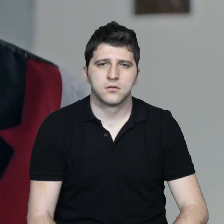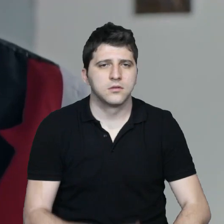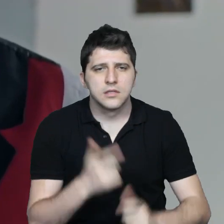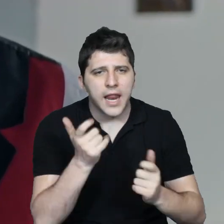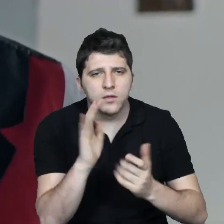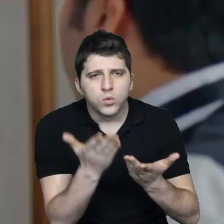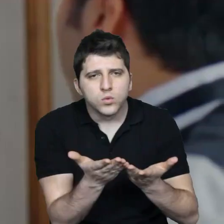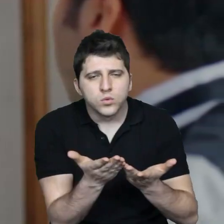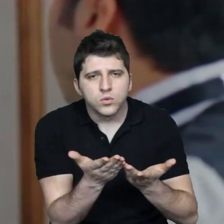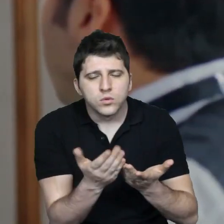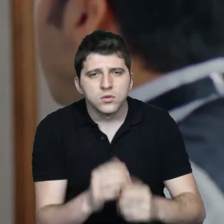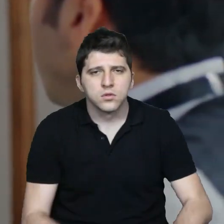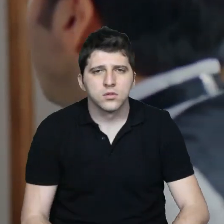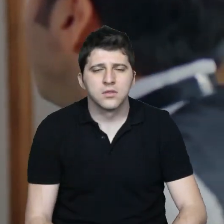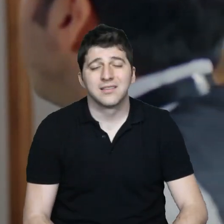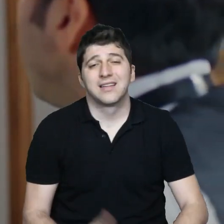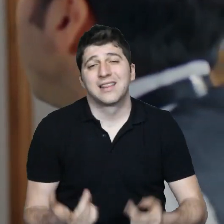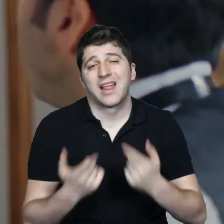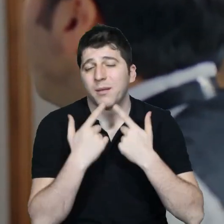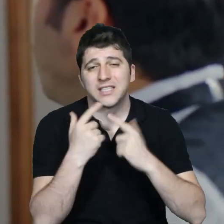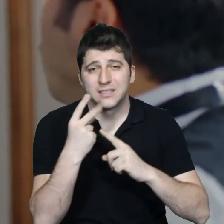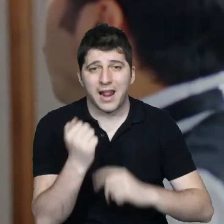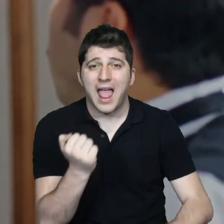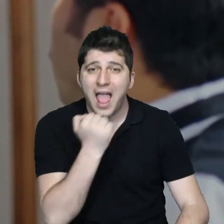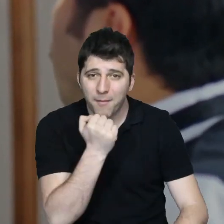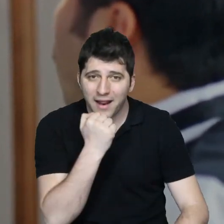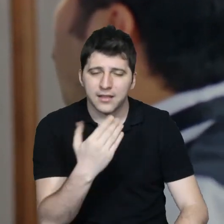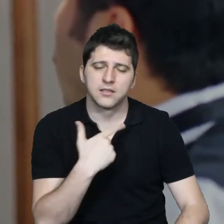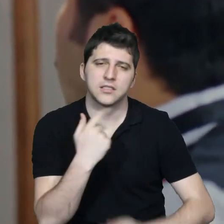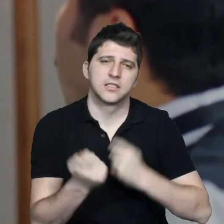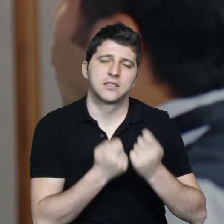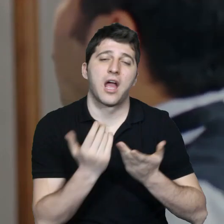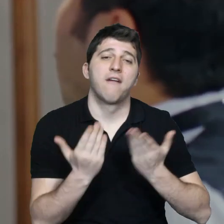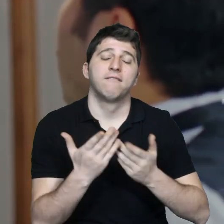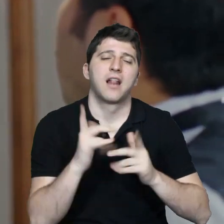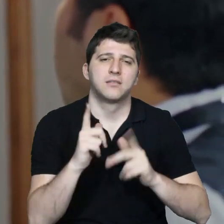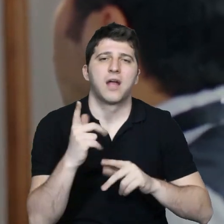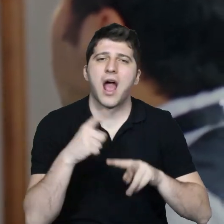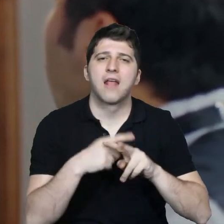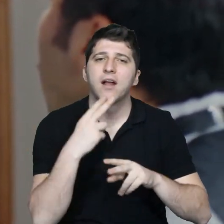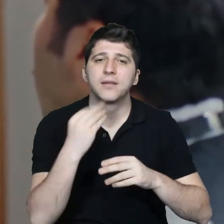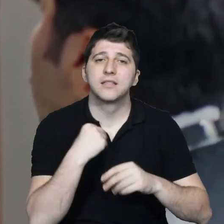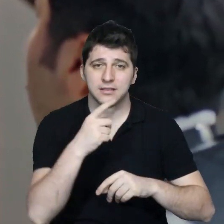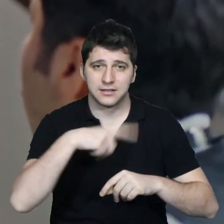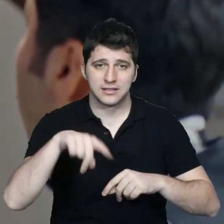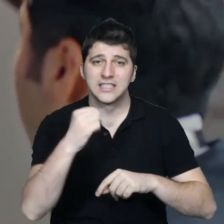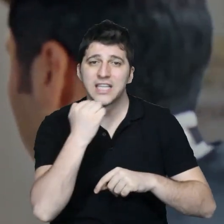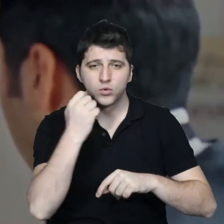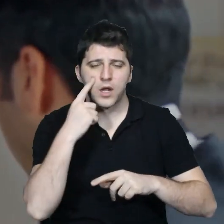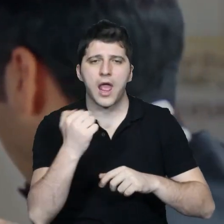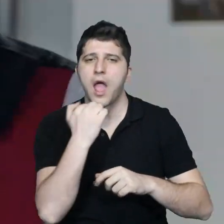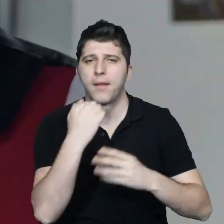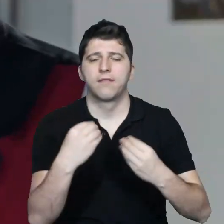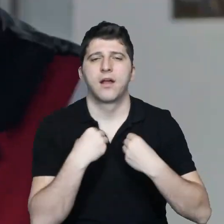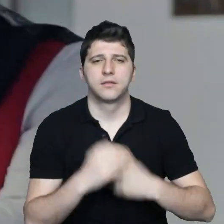Nereye gidiyorsun abime sorayım? Ne demişler İsmail? Emanetin yüreği yufka olur. Ne dedi Alev Hanım? Müesseseyi geçici olarak bize